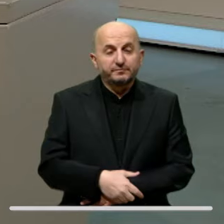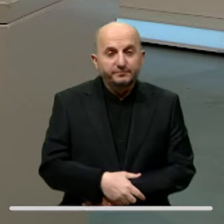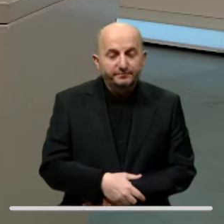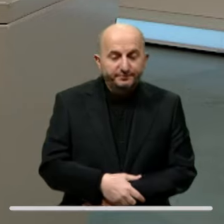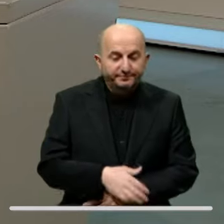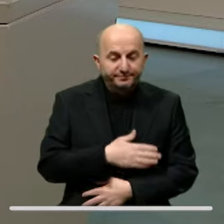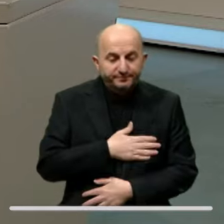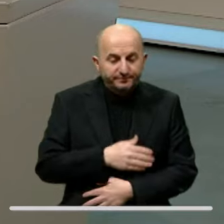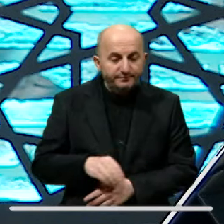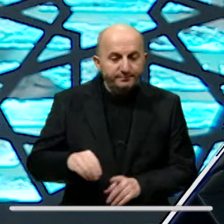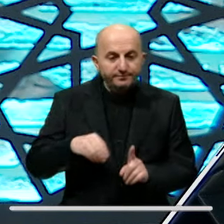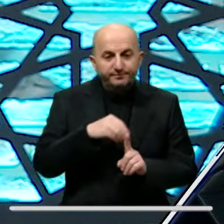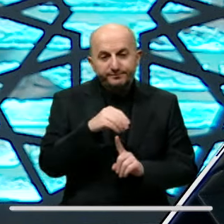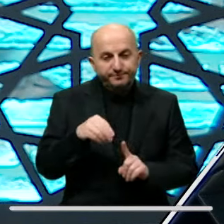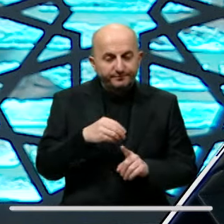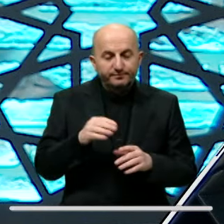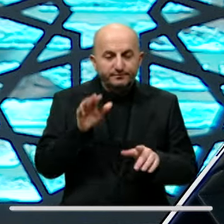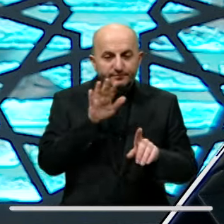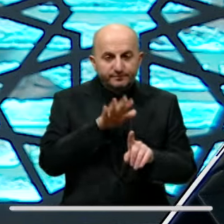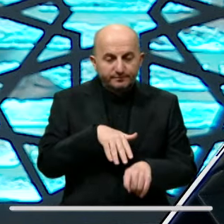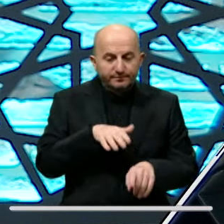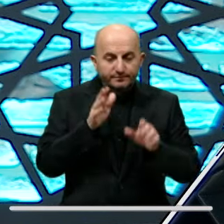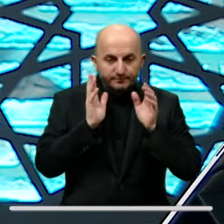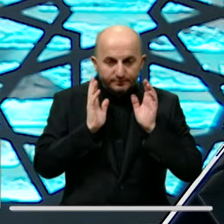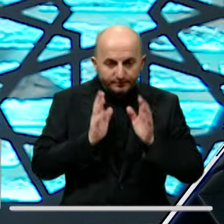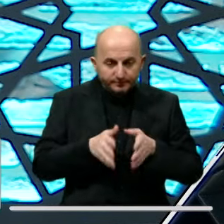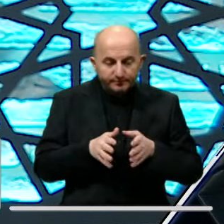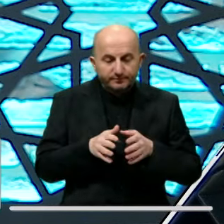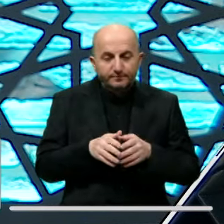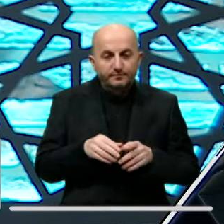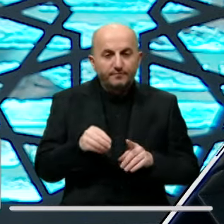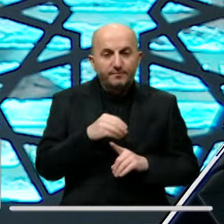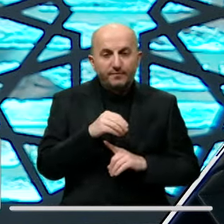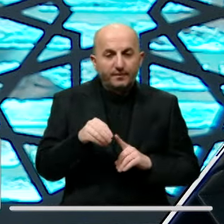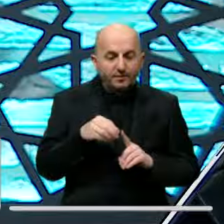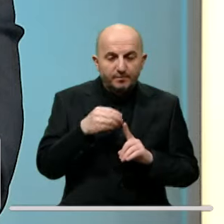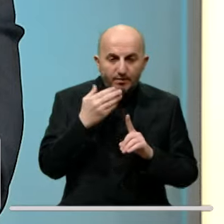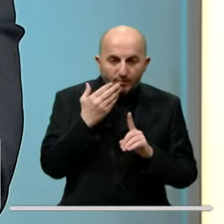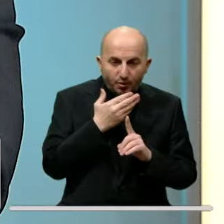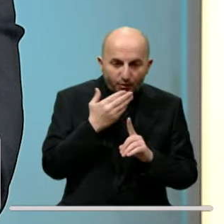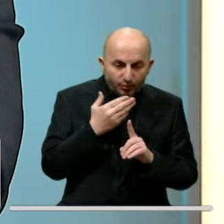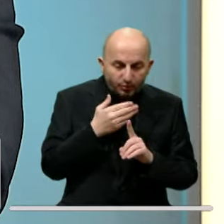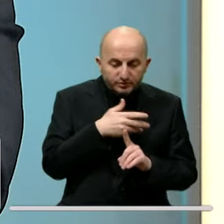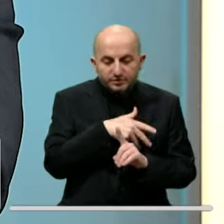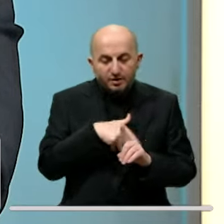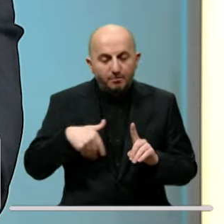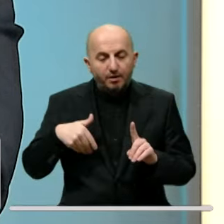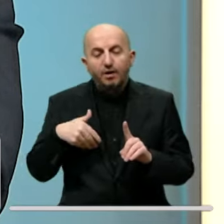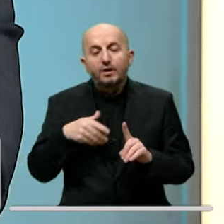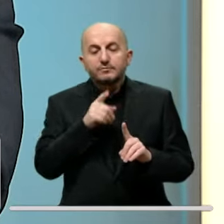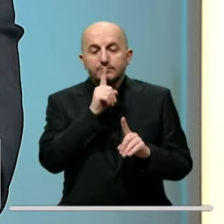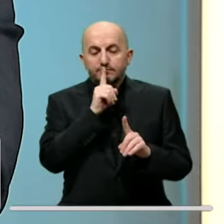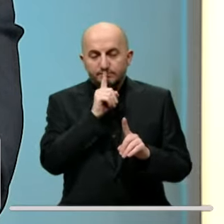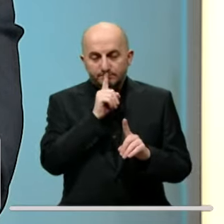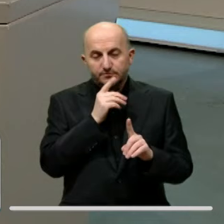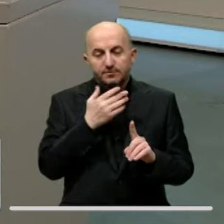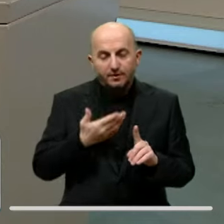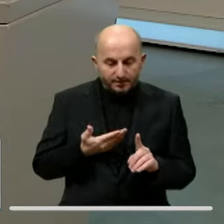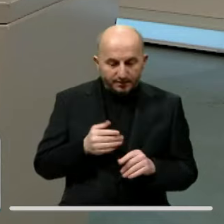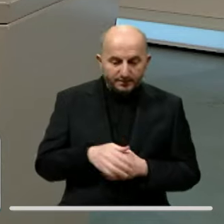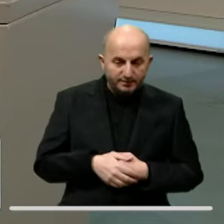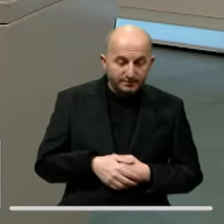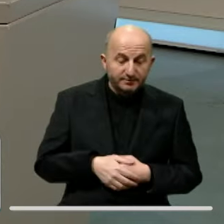ki, muhterem hocam, cemaatle kılınan namazlarda imamın kıraatı cemaatin kıraati oluyor. Az evvel de zaten